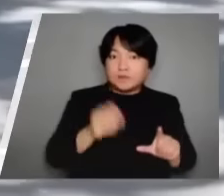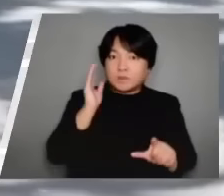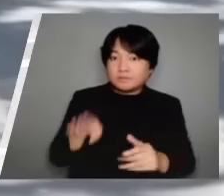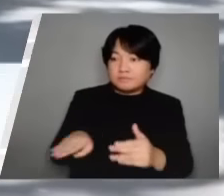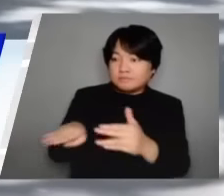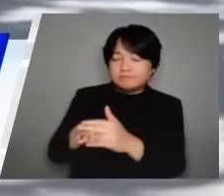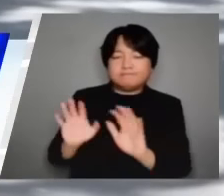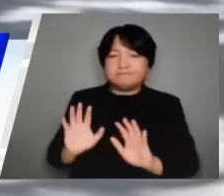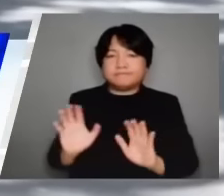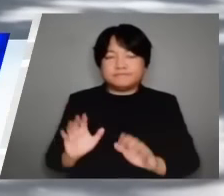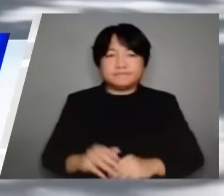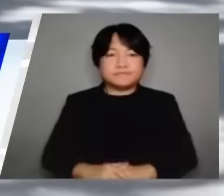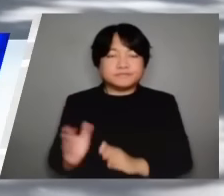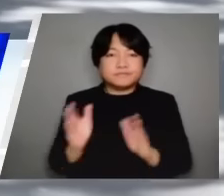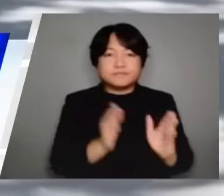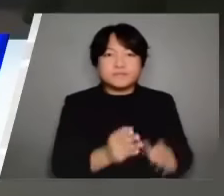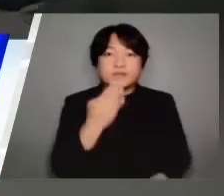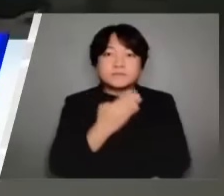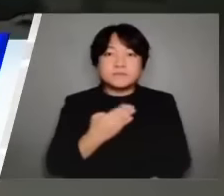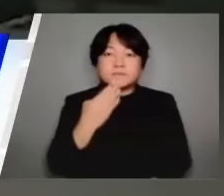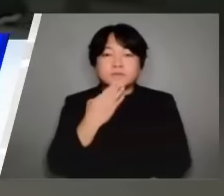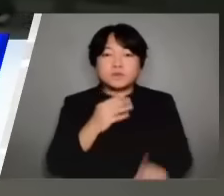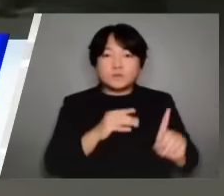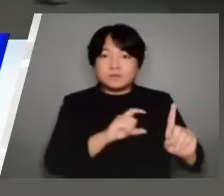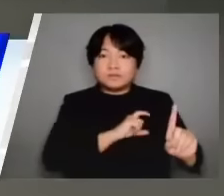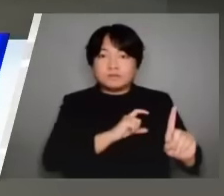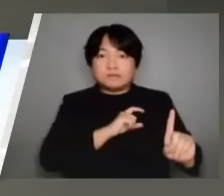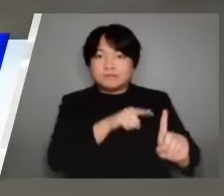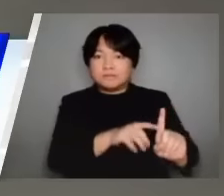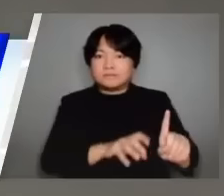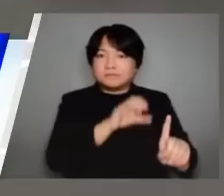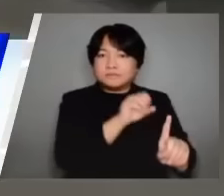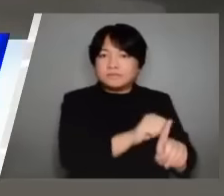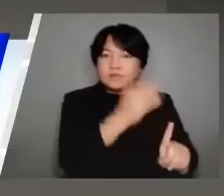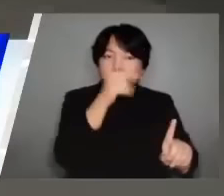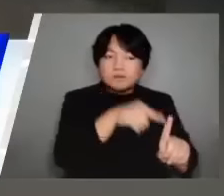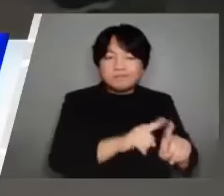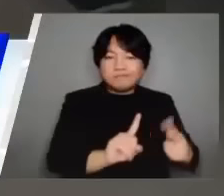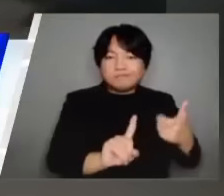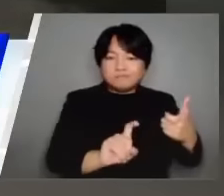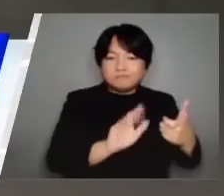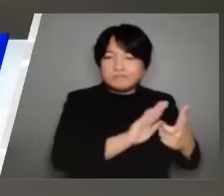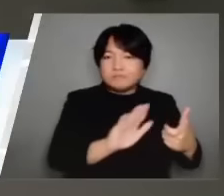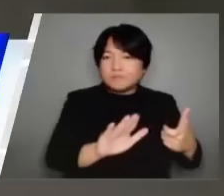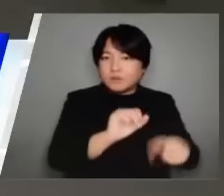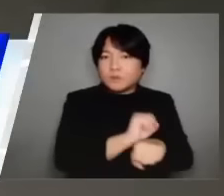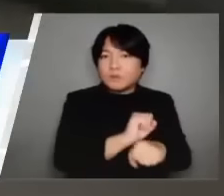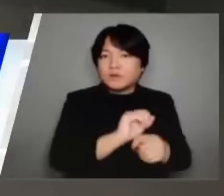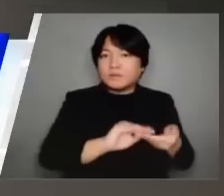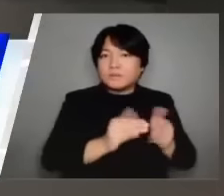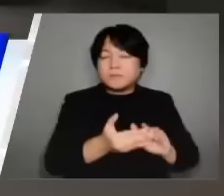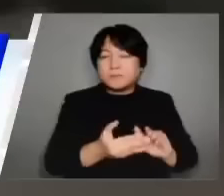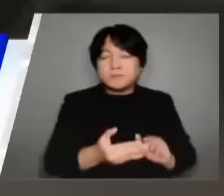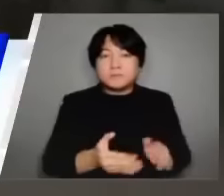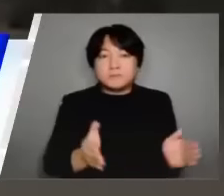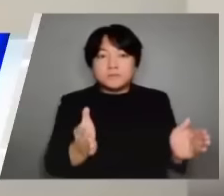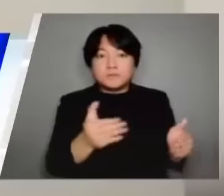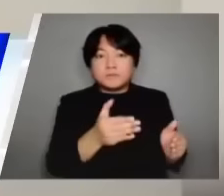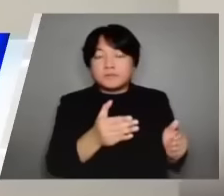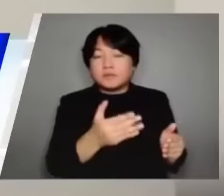pul bac City matapos Barilin ang kabaro pulisya naabutan ng susp na magkasama sa loob ng kwarto angyang